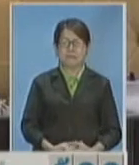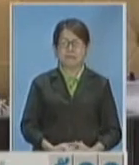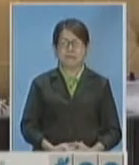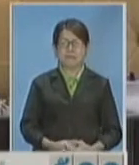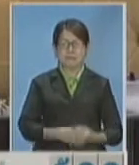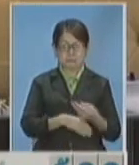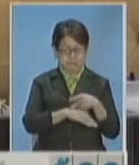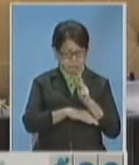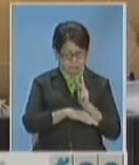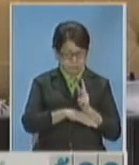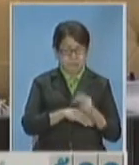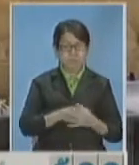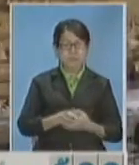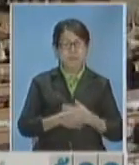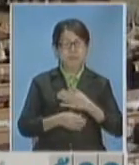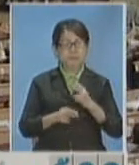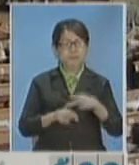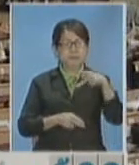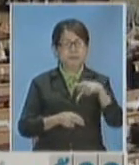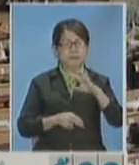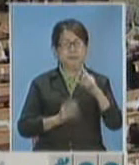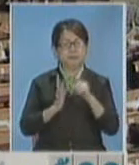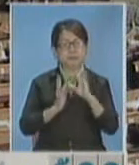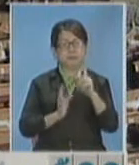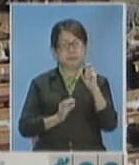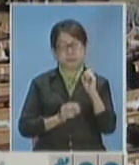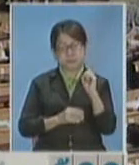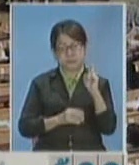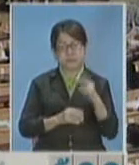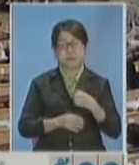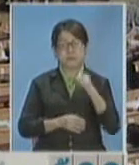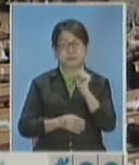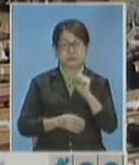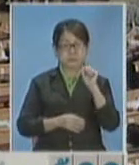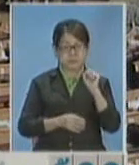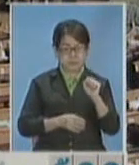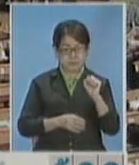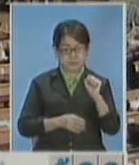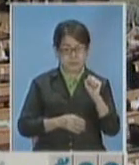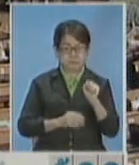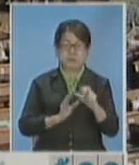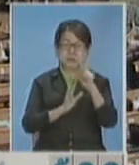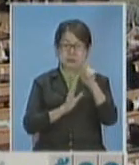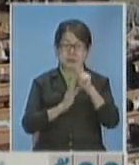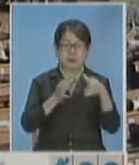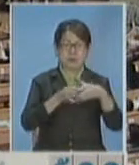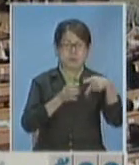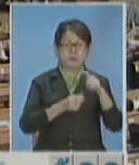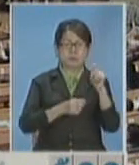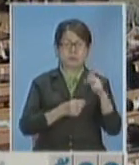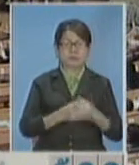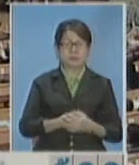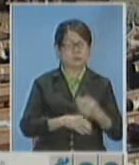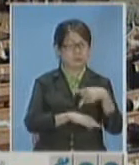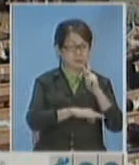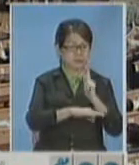์กราบเรียนท่านประธานที่เคารพกับผมนายพิเชษฐ์ชื่อเมืองพานสมาชิกสภาผู้แทนราษฎรจังหวัดเชียงรายพรรคเพื่อไทย